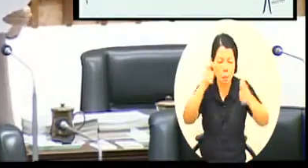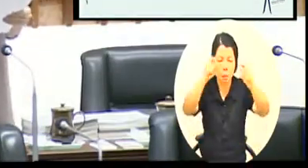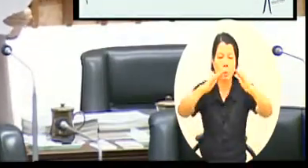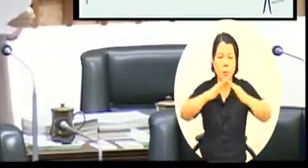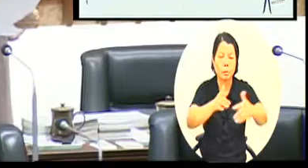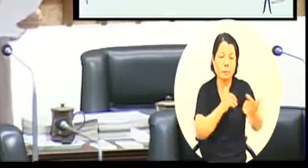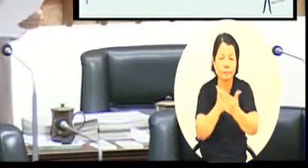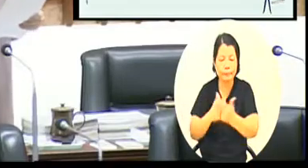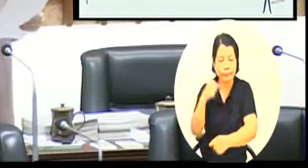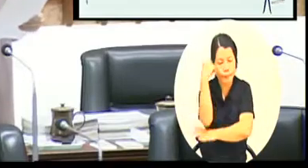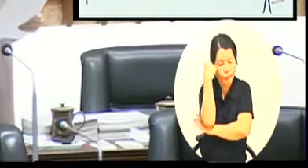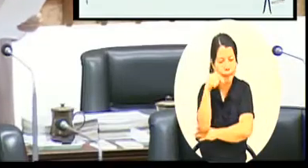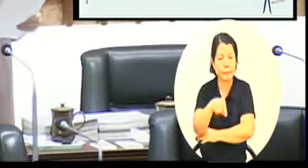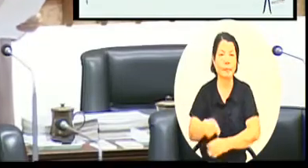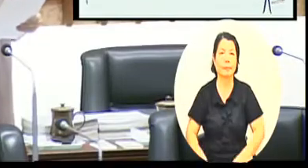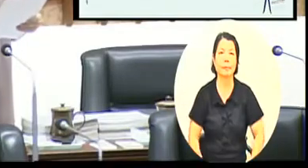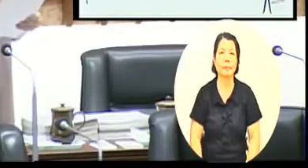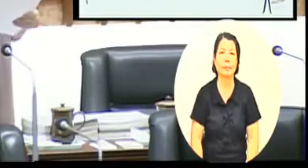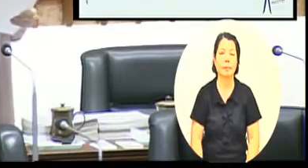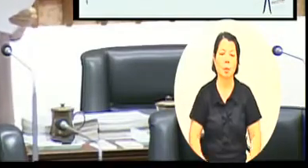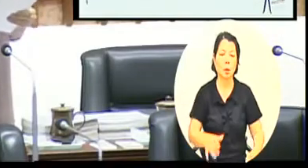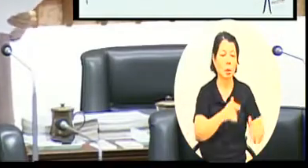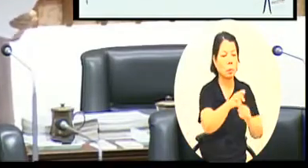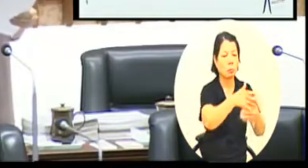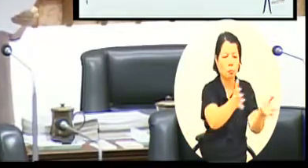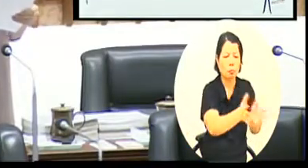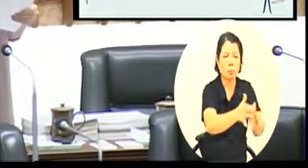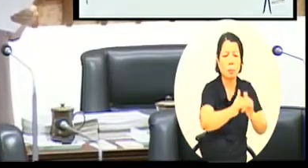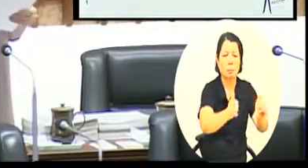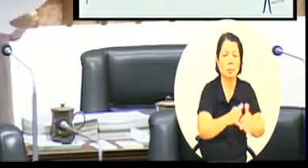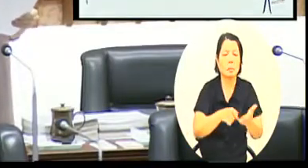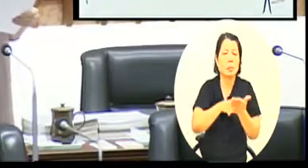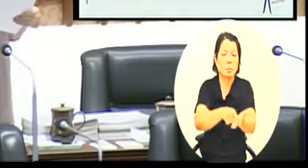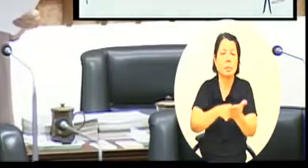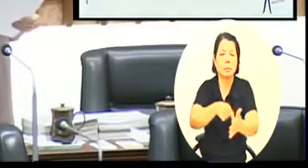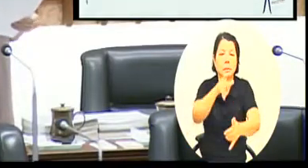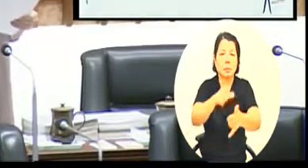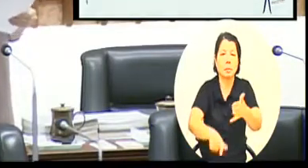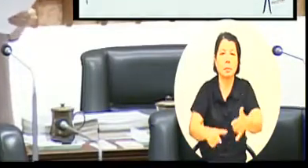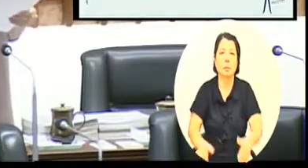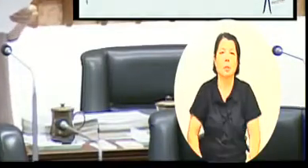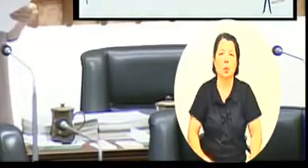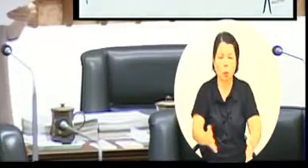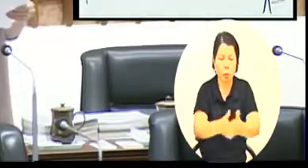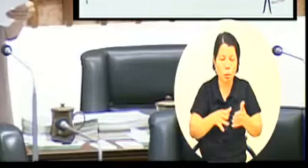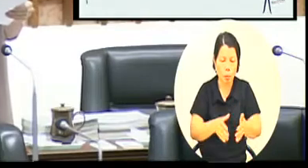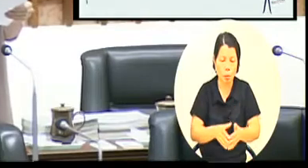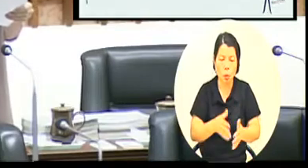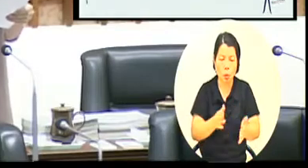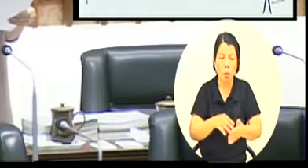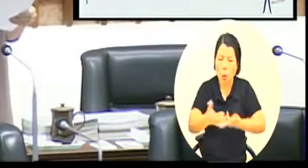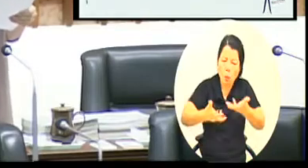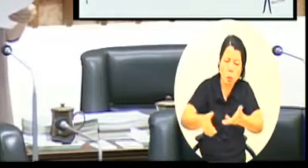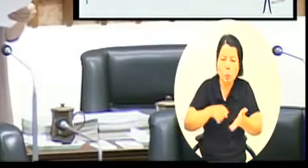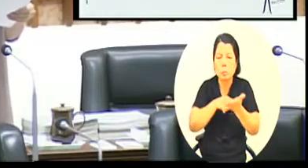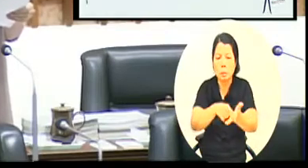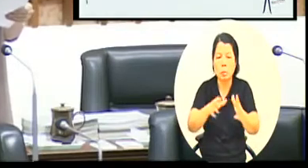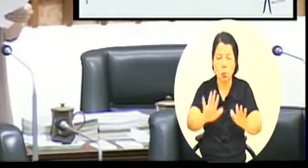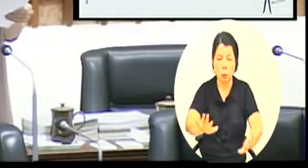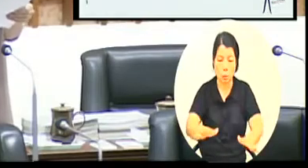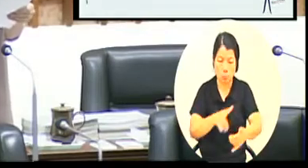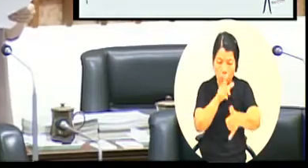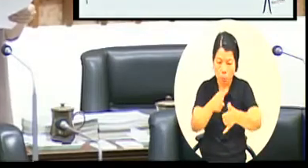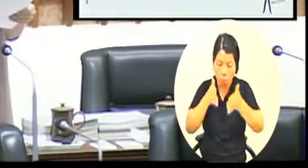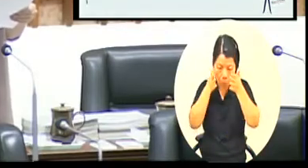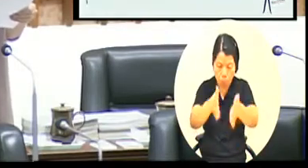在这边呢，因为有一些民众也会有澄清一些事情，那我针对一个例子哦，来请教一下我们的都委